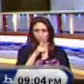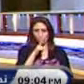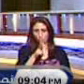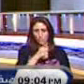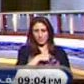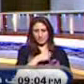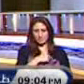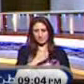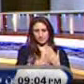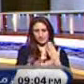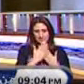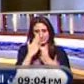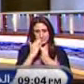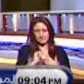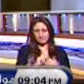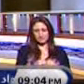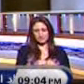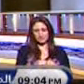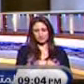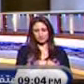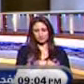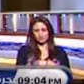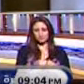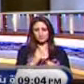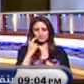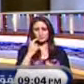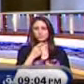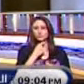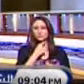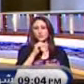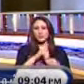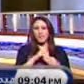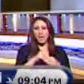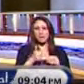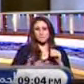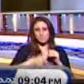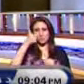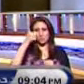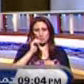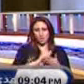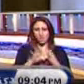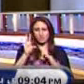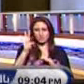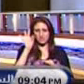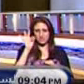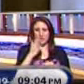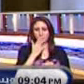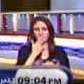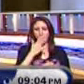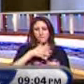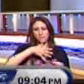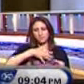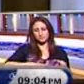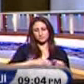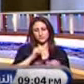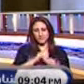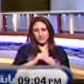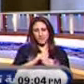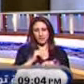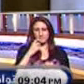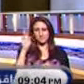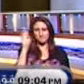اسم البابا الجديد. إذن العملية تمت بنجاح، عملية التصويت، لأنه في حالة عدم القدرة على التصويت أو اختيار اسم